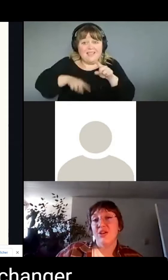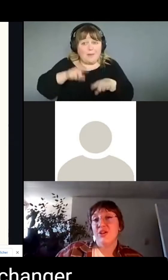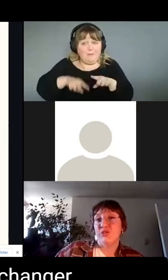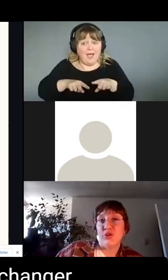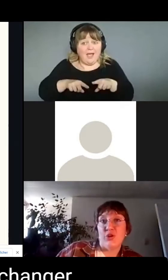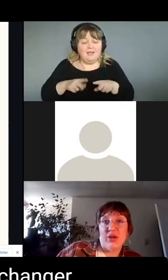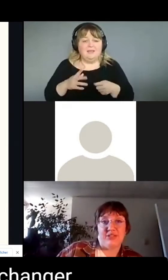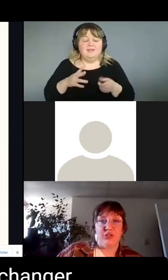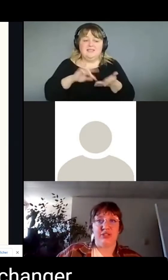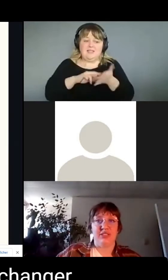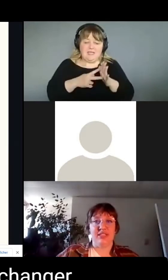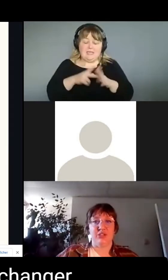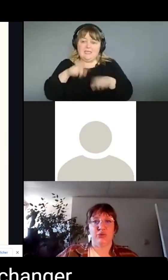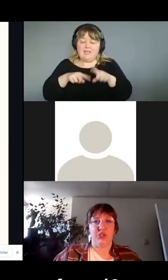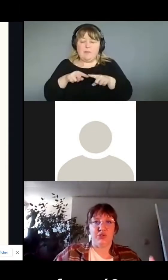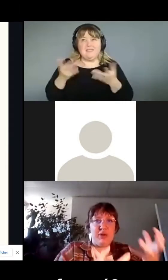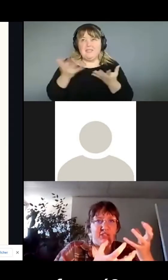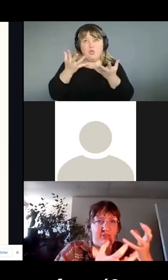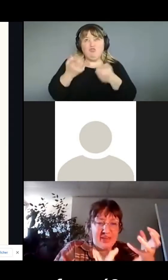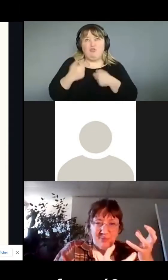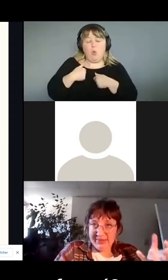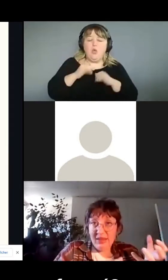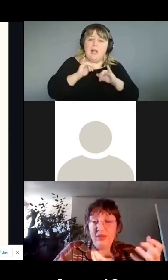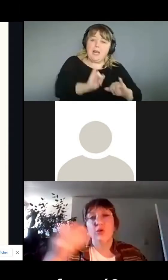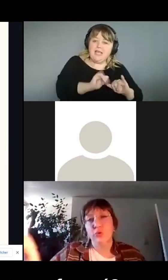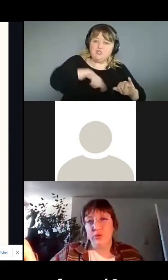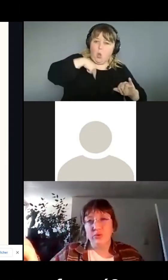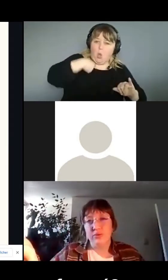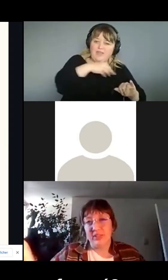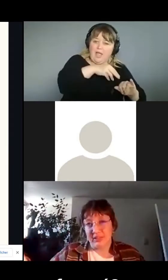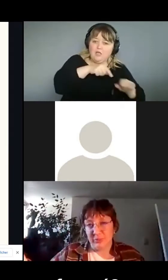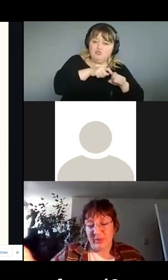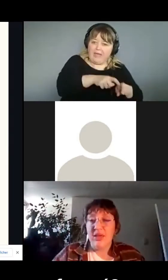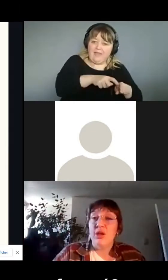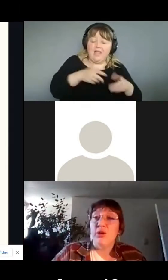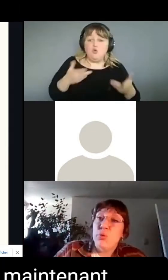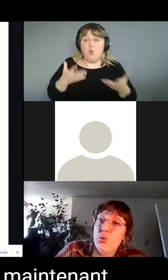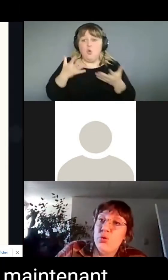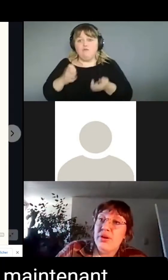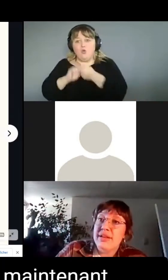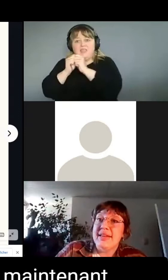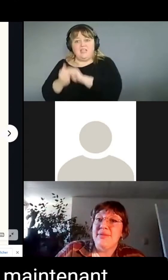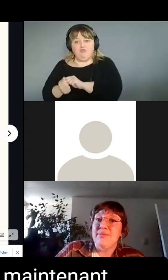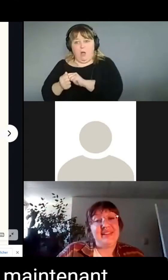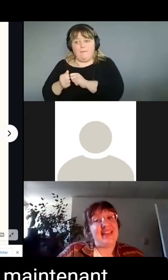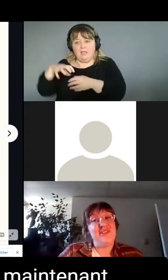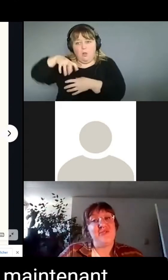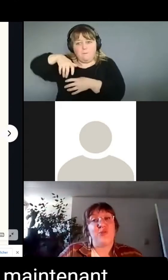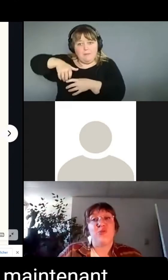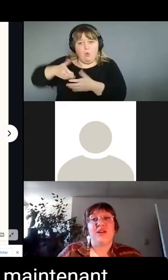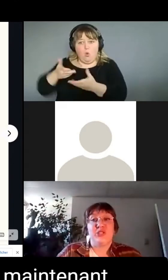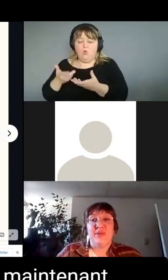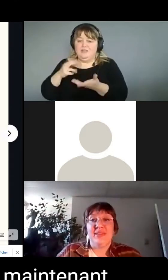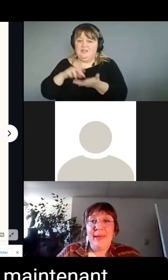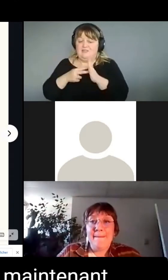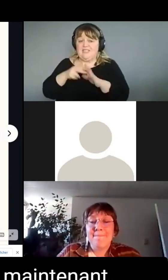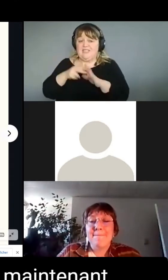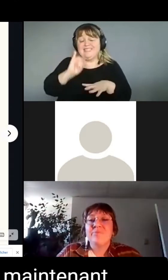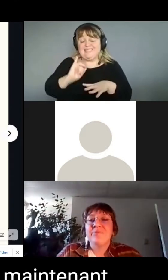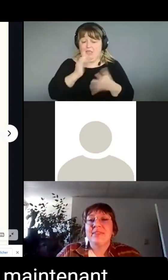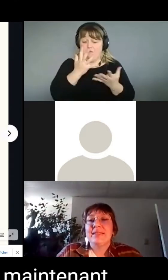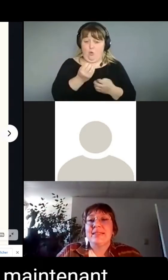changer selon est-ce que c'est quelque chose que je veux manger frais maintenant ou transformé. Pour les betteraves qu'on veut manger